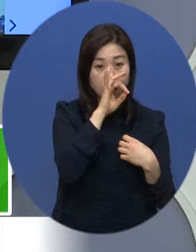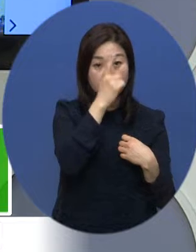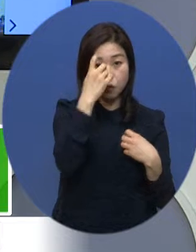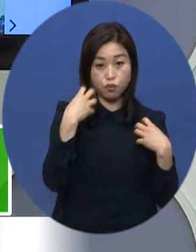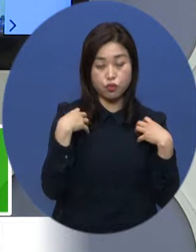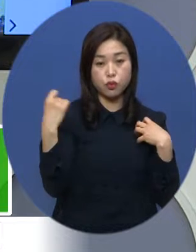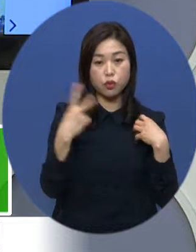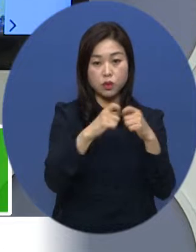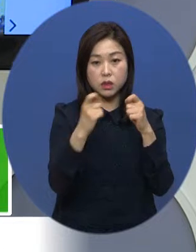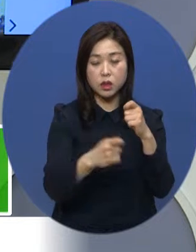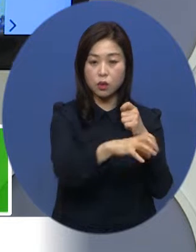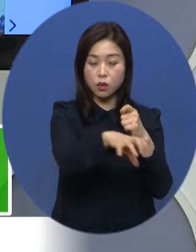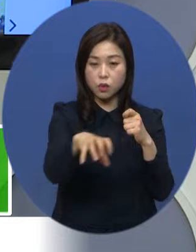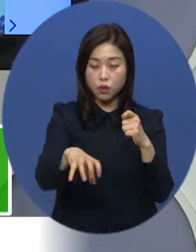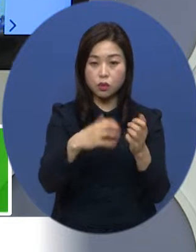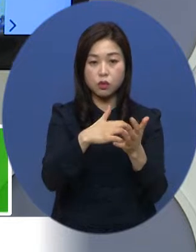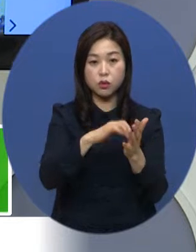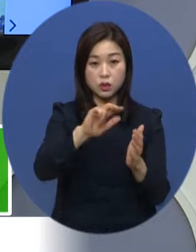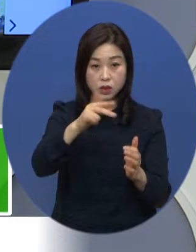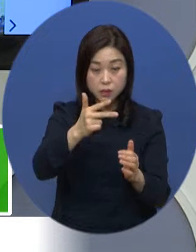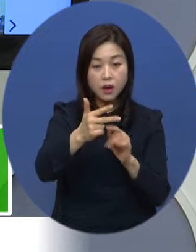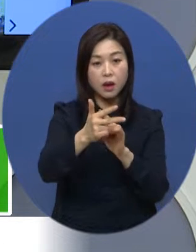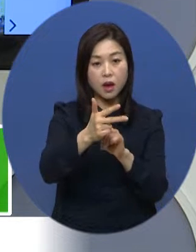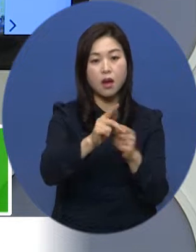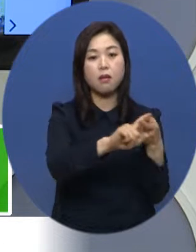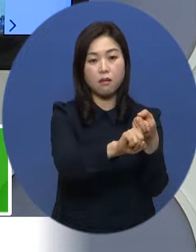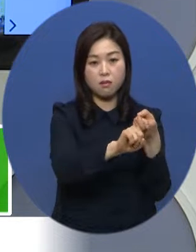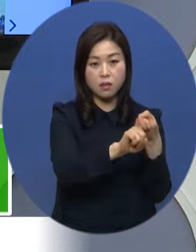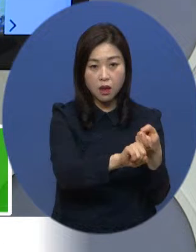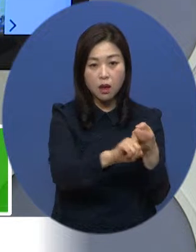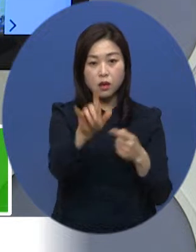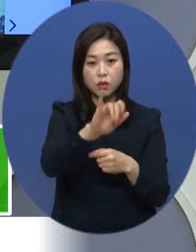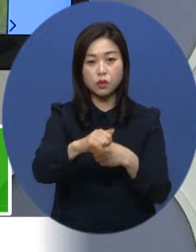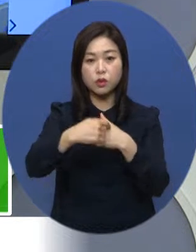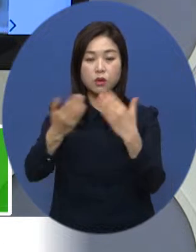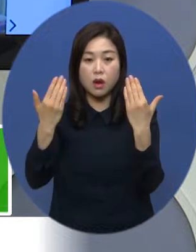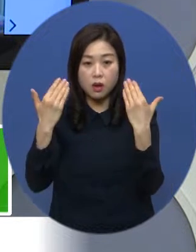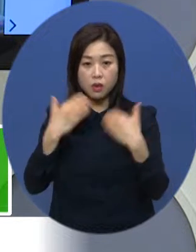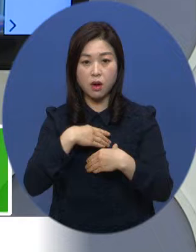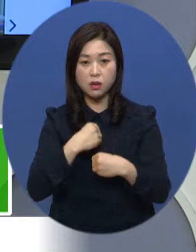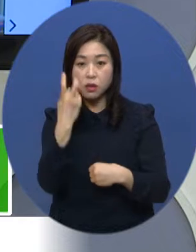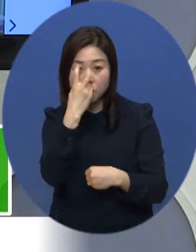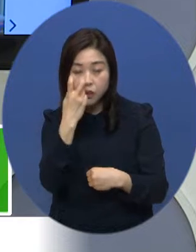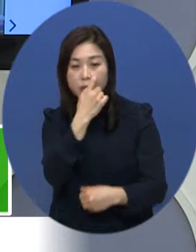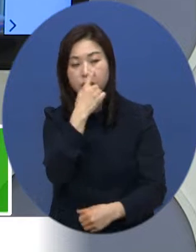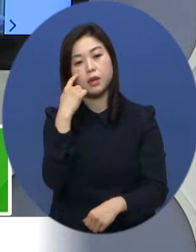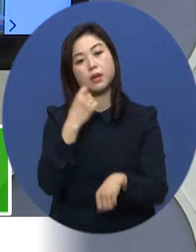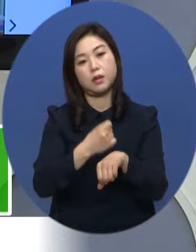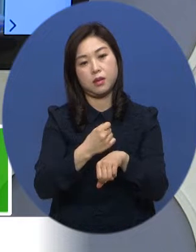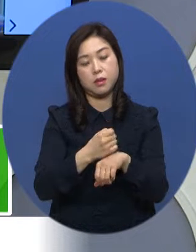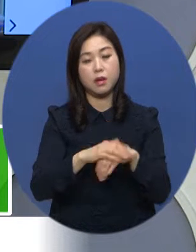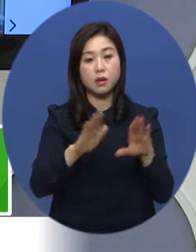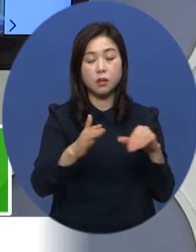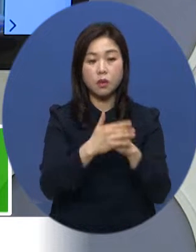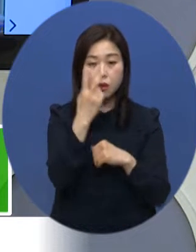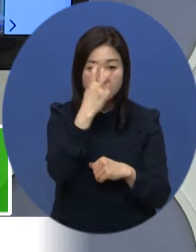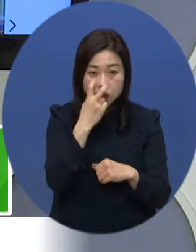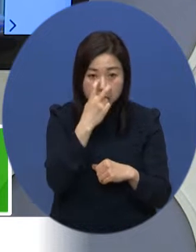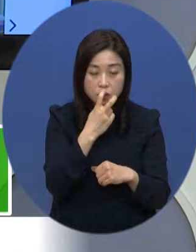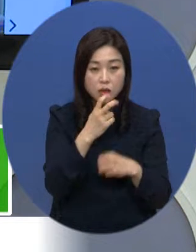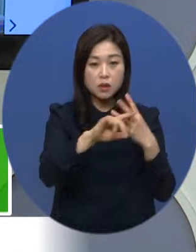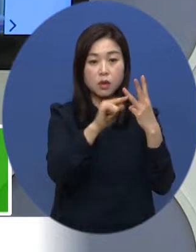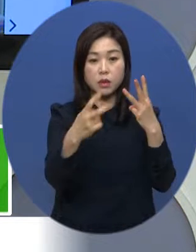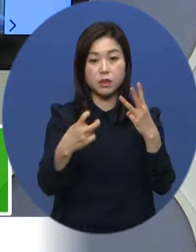기관과 함께 전국 초등학교 주변 안전 점검과 단속을 실시합니다 이번 점검은 다음달